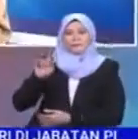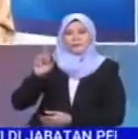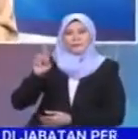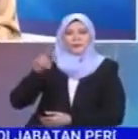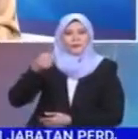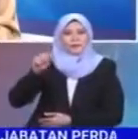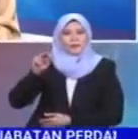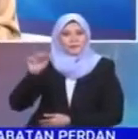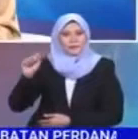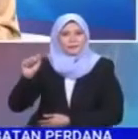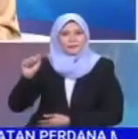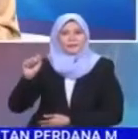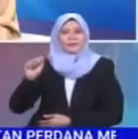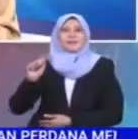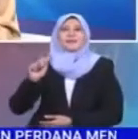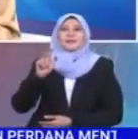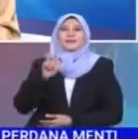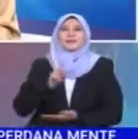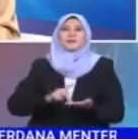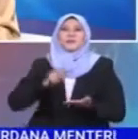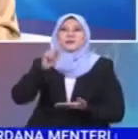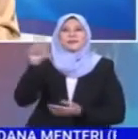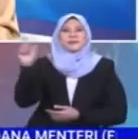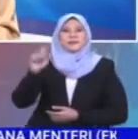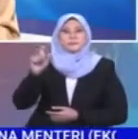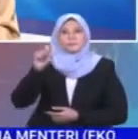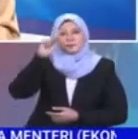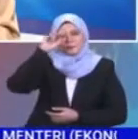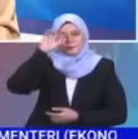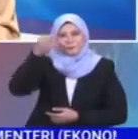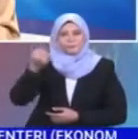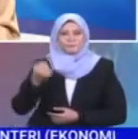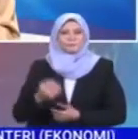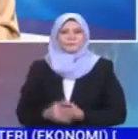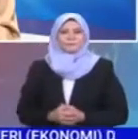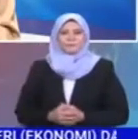Nur di Kompleks Islam Putrajaya. Farhana, silakan.